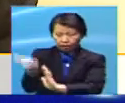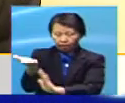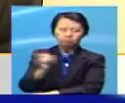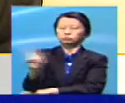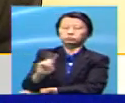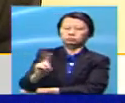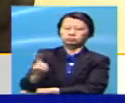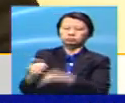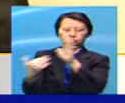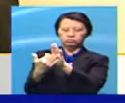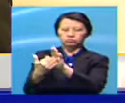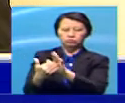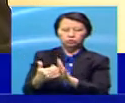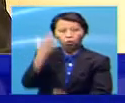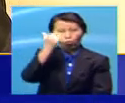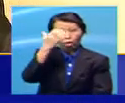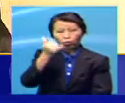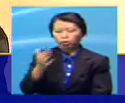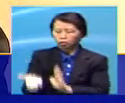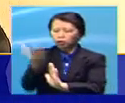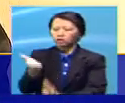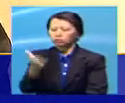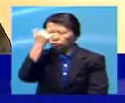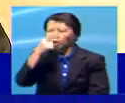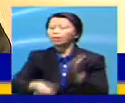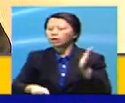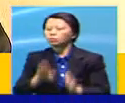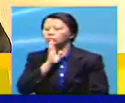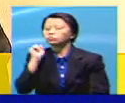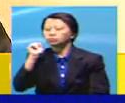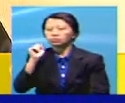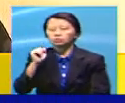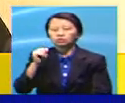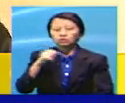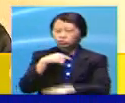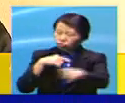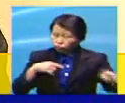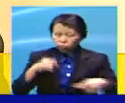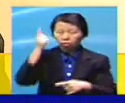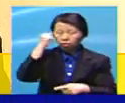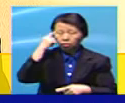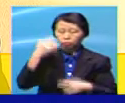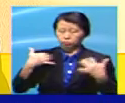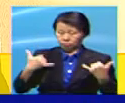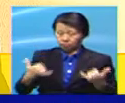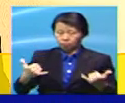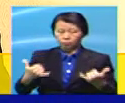Saya tak akan naikkan harga gula. Yeah. Why must I increase the price of sugar when everybody knows that at the